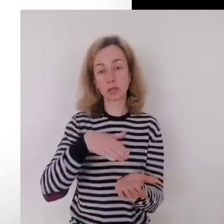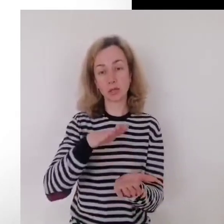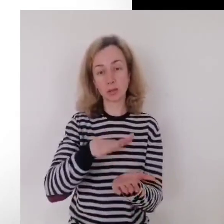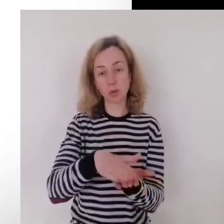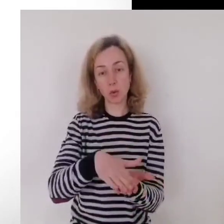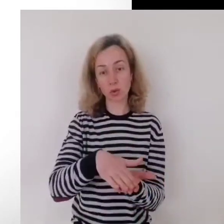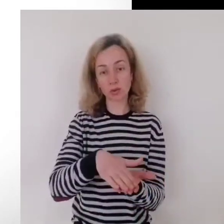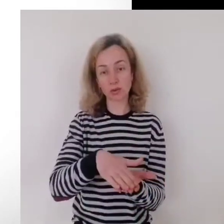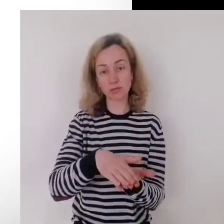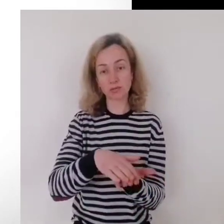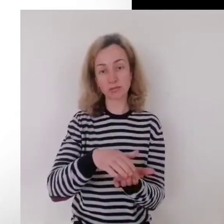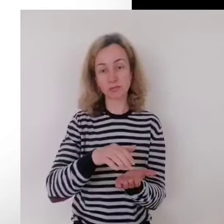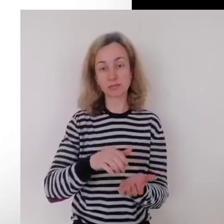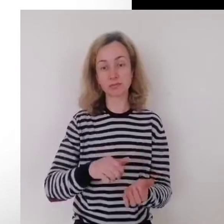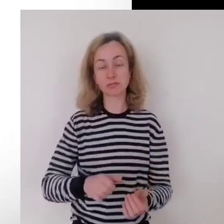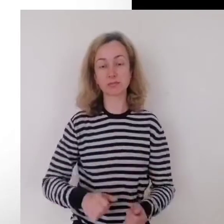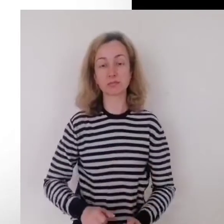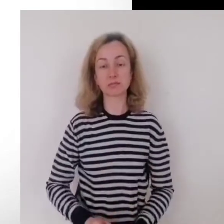бутерброд,